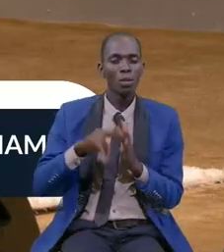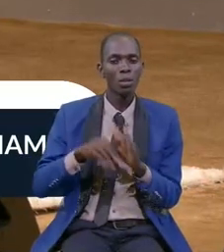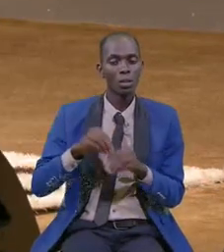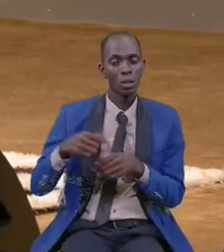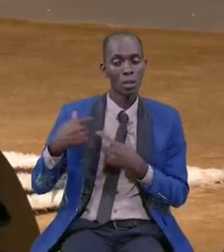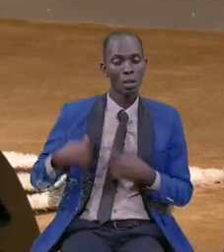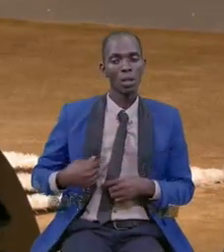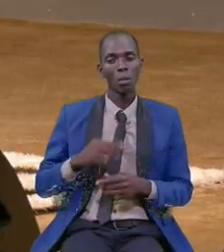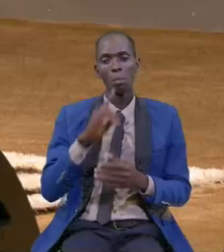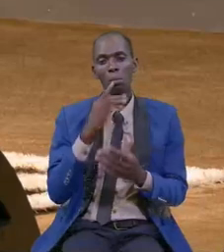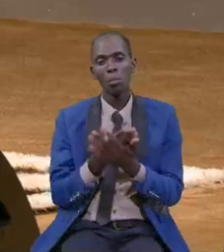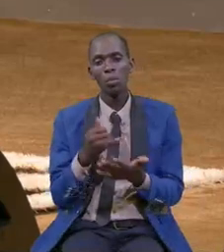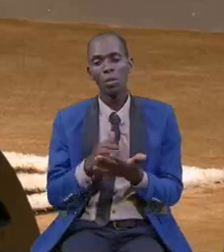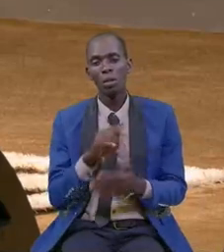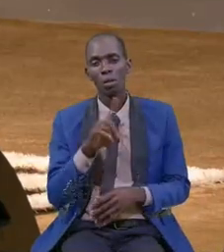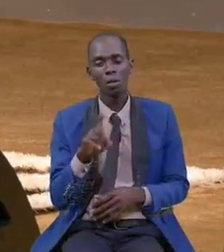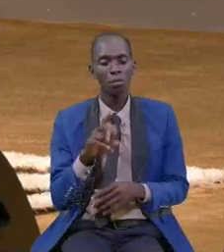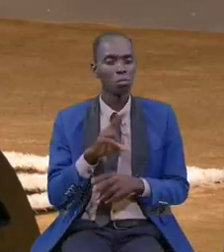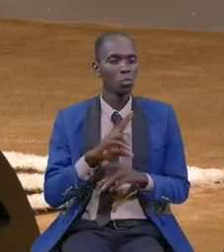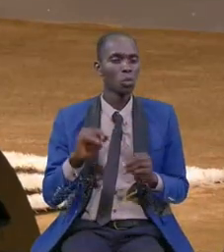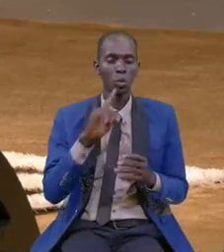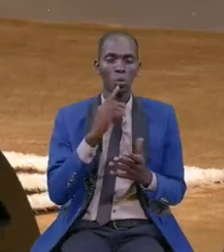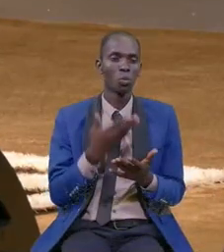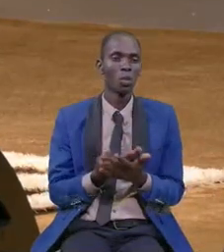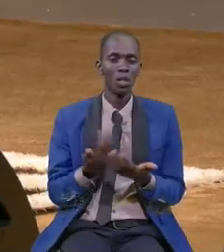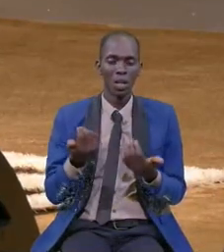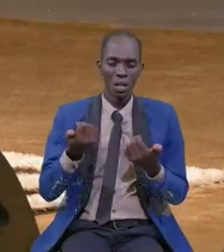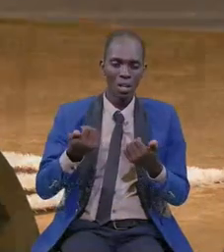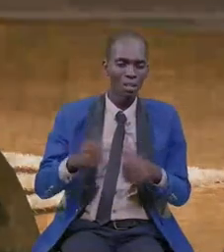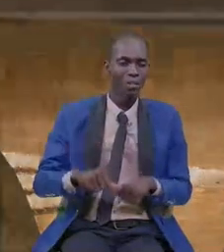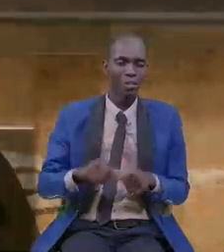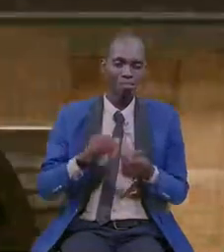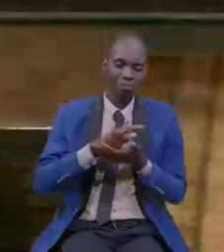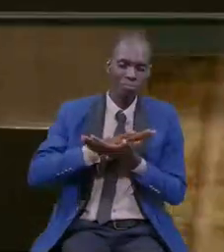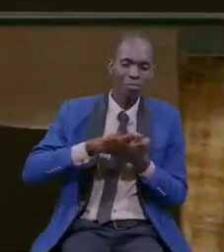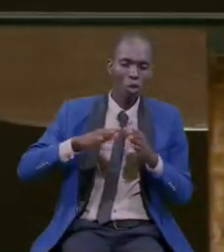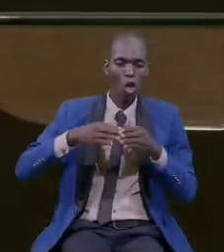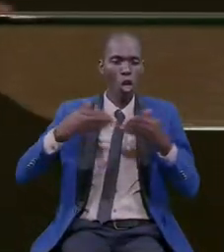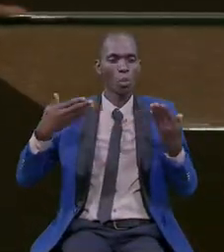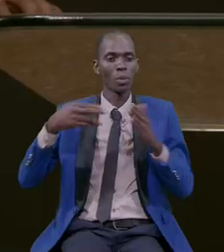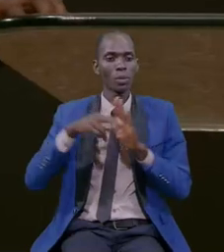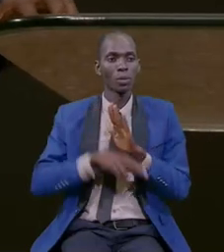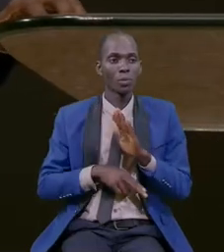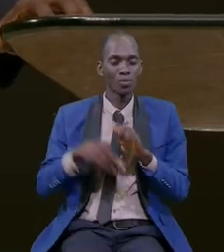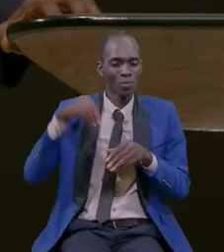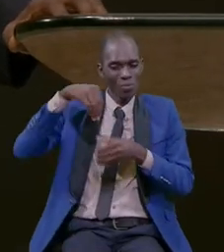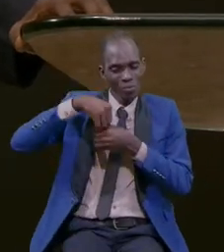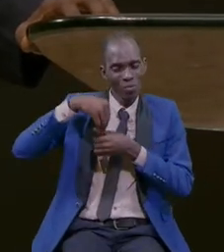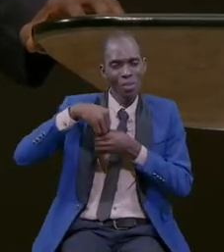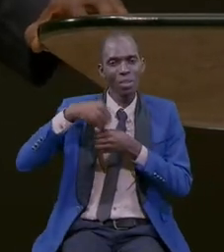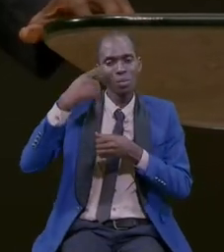est-ce qu' la transparence dans les actions la transparence dans le l'homme